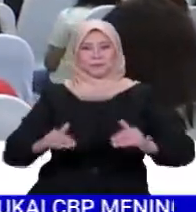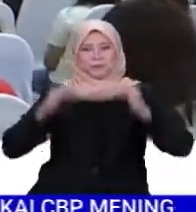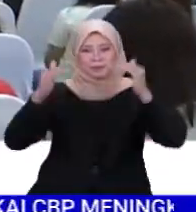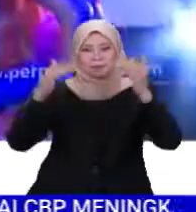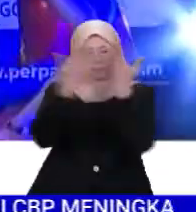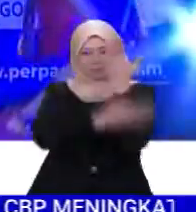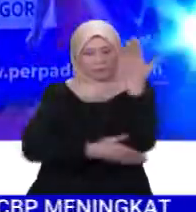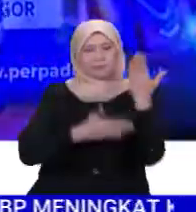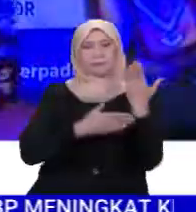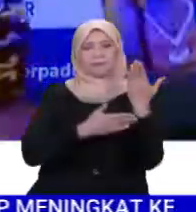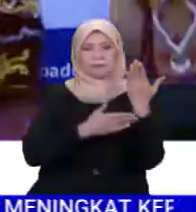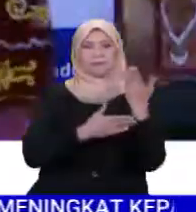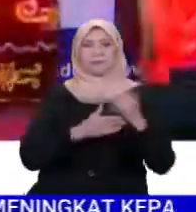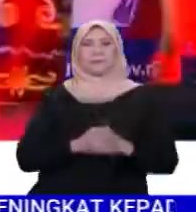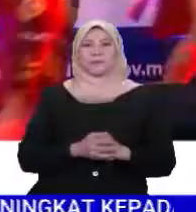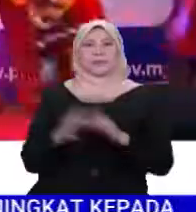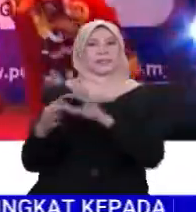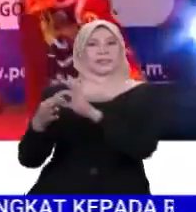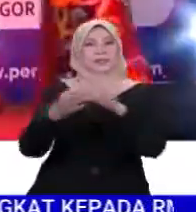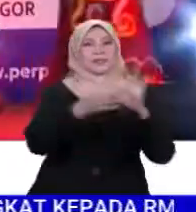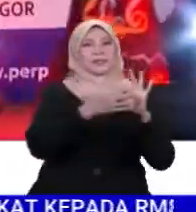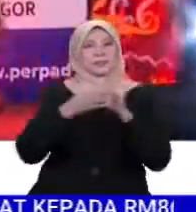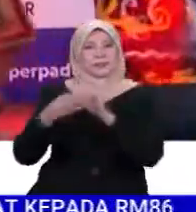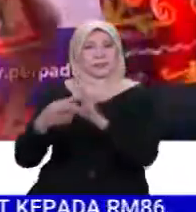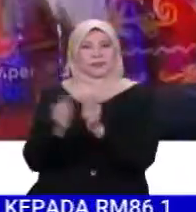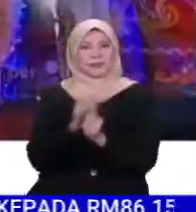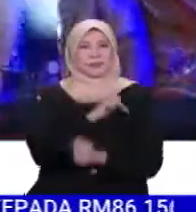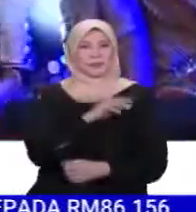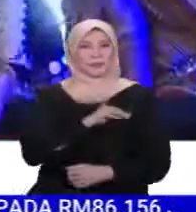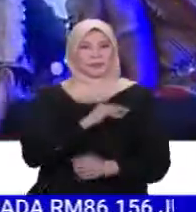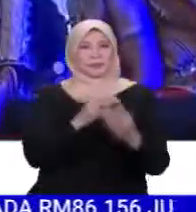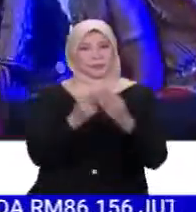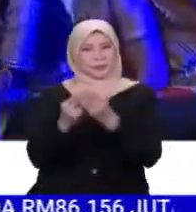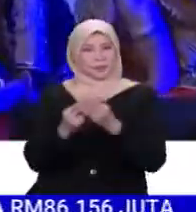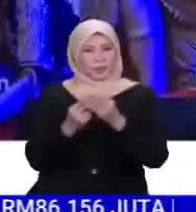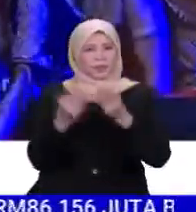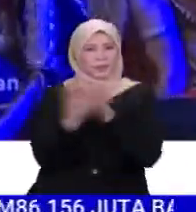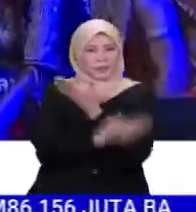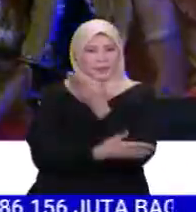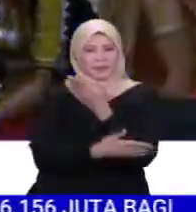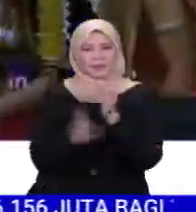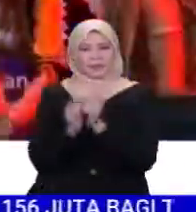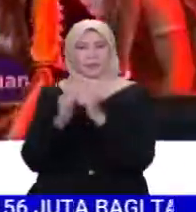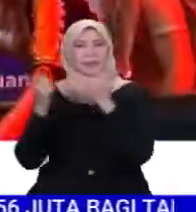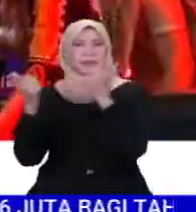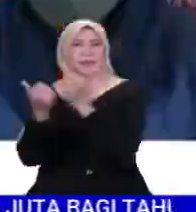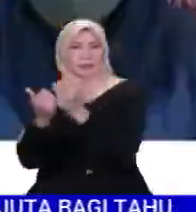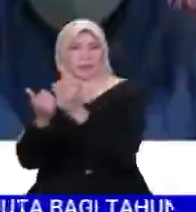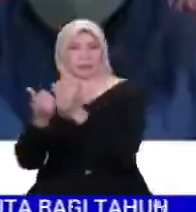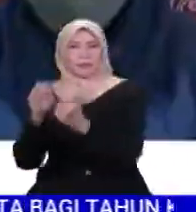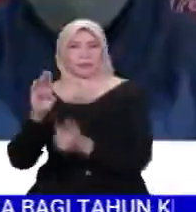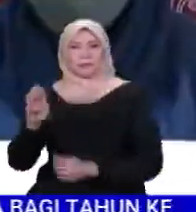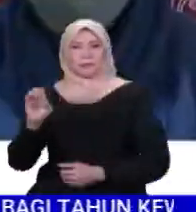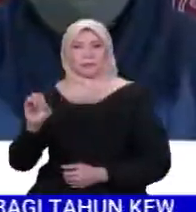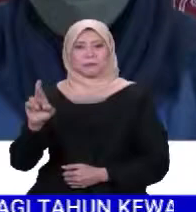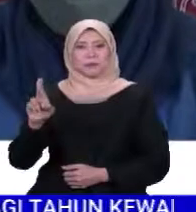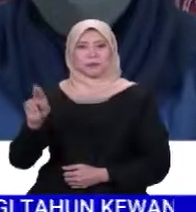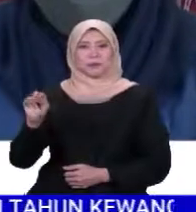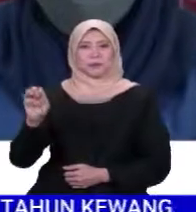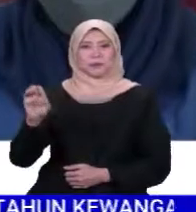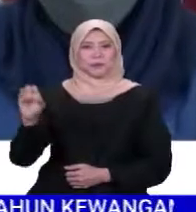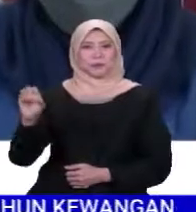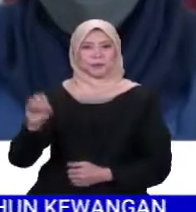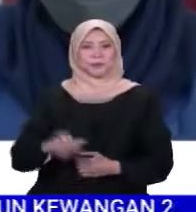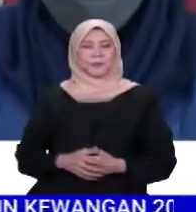Semenanjung itu merupakan kerjasama antara Kementerian perpaduan negara dengan persatuan anak Borneo Ia adalah